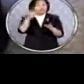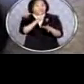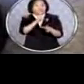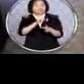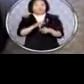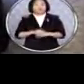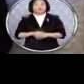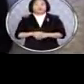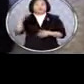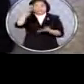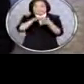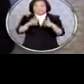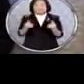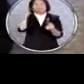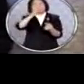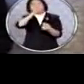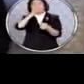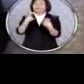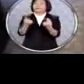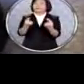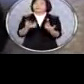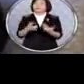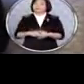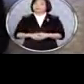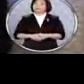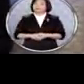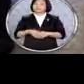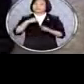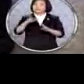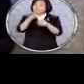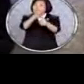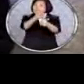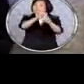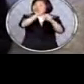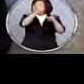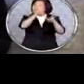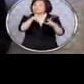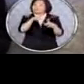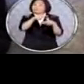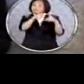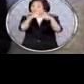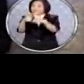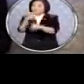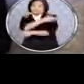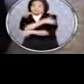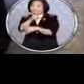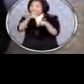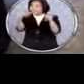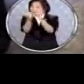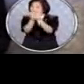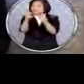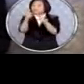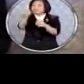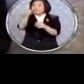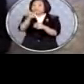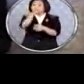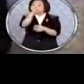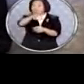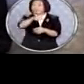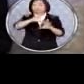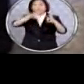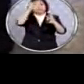统还陷在口水战里面。我们要问的是，总统见了陈英柱先生，你也承认你见他两次，你是